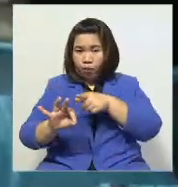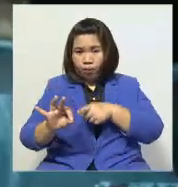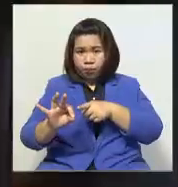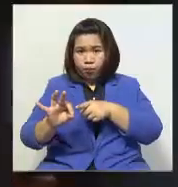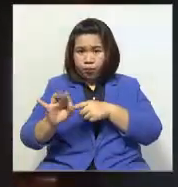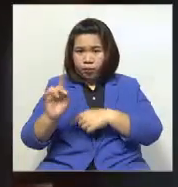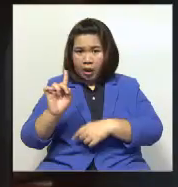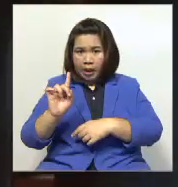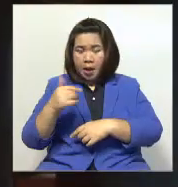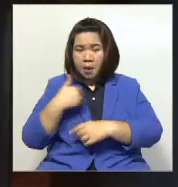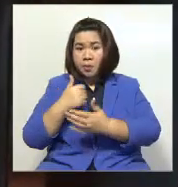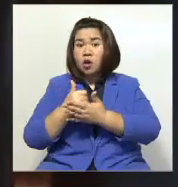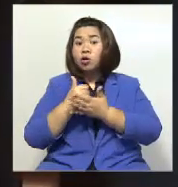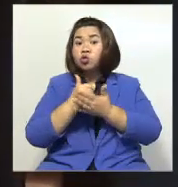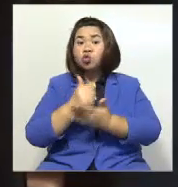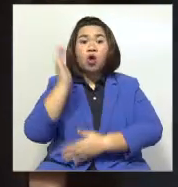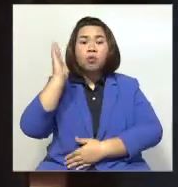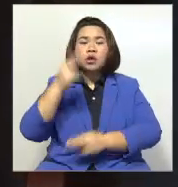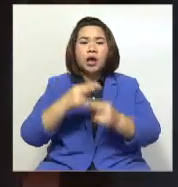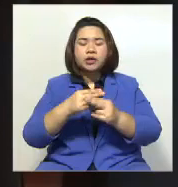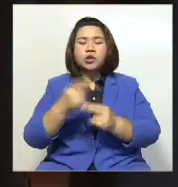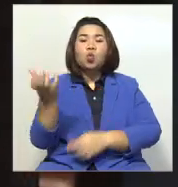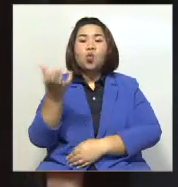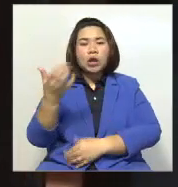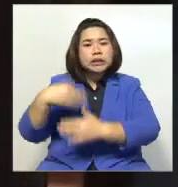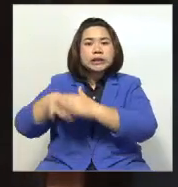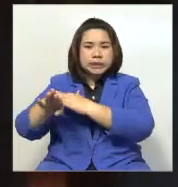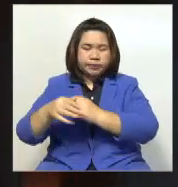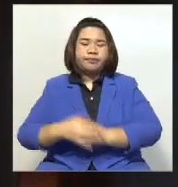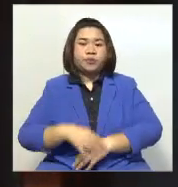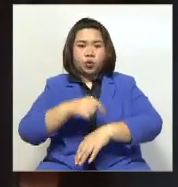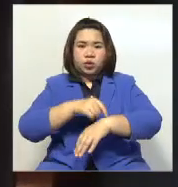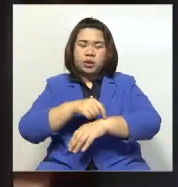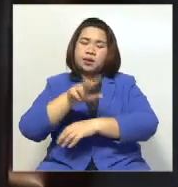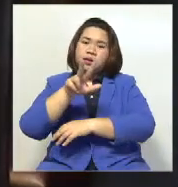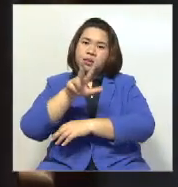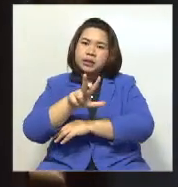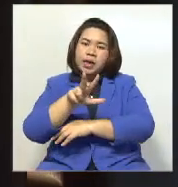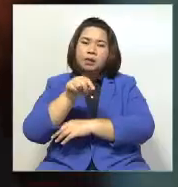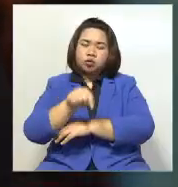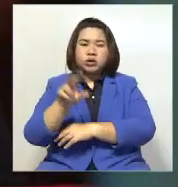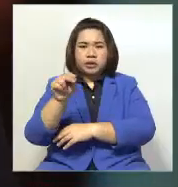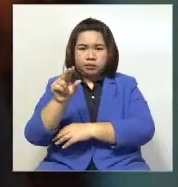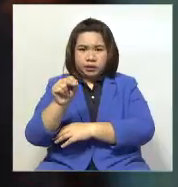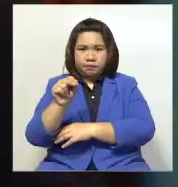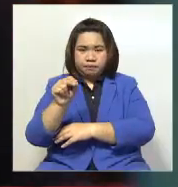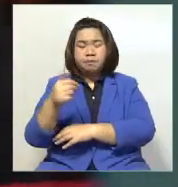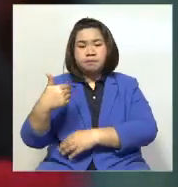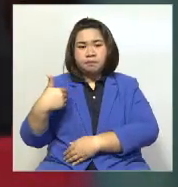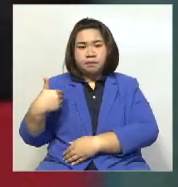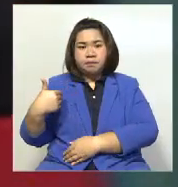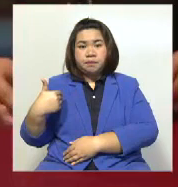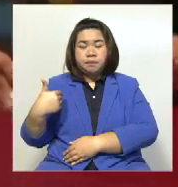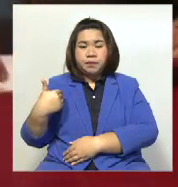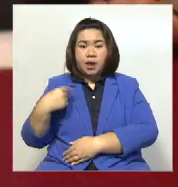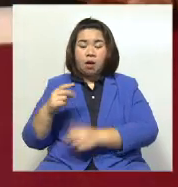งห์ดีผู้ที่ช่วยเหลือให้เสียอ้วนหลบหนีวันนี้เวลา 15:30 นาทีทางพลตำรวจเอกเฉลิมเกียรติศรีว